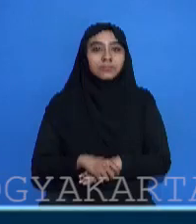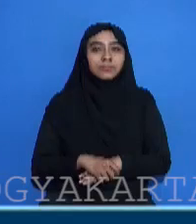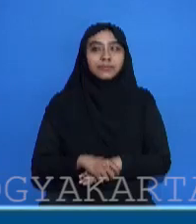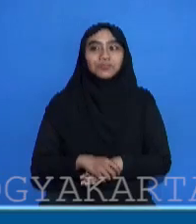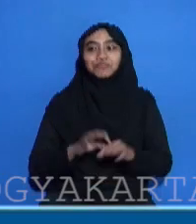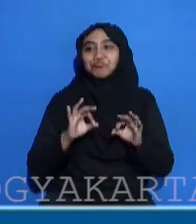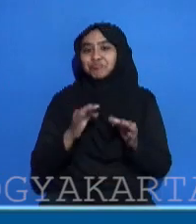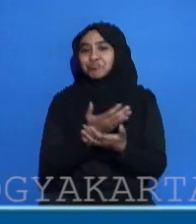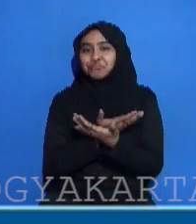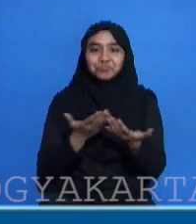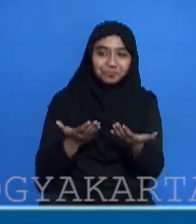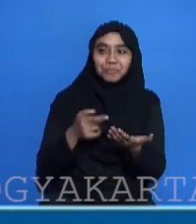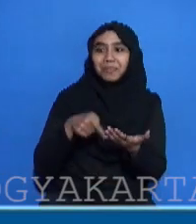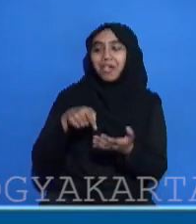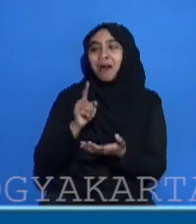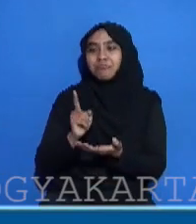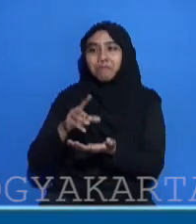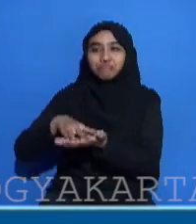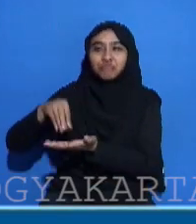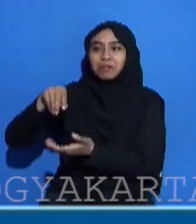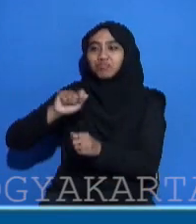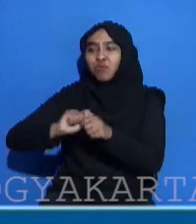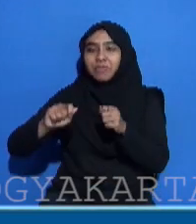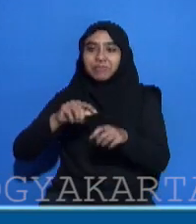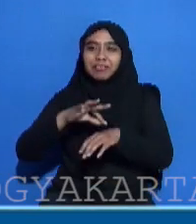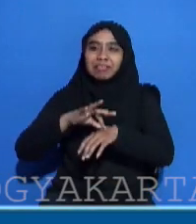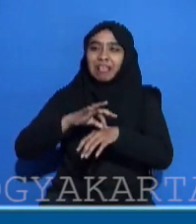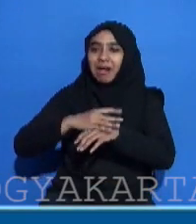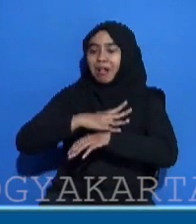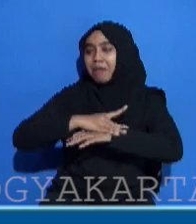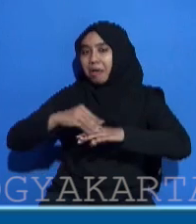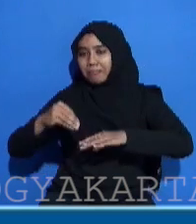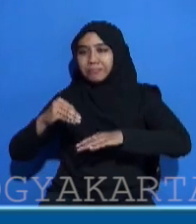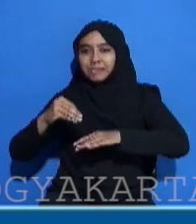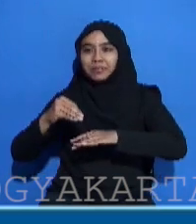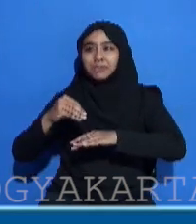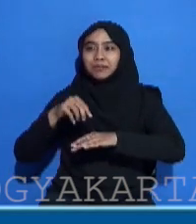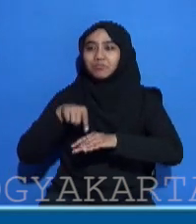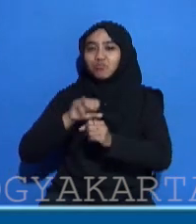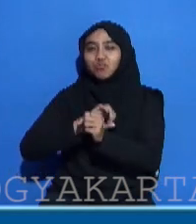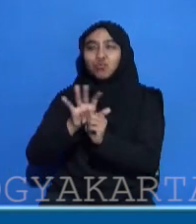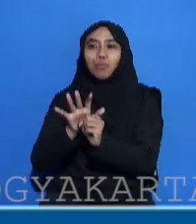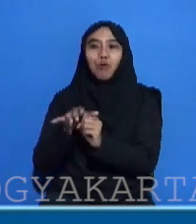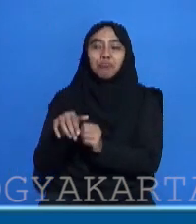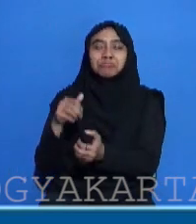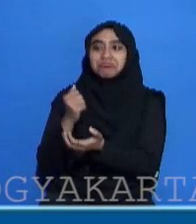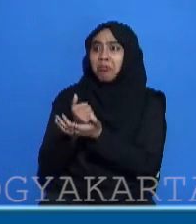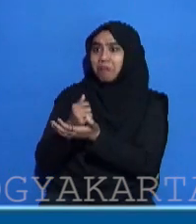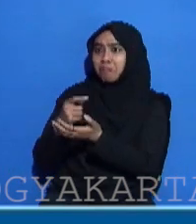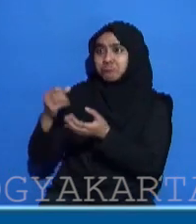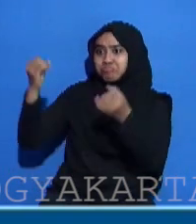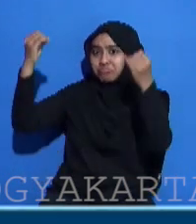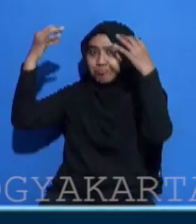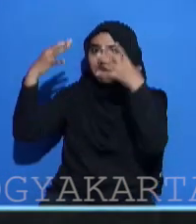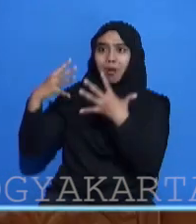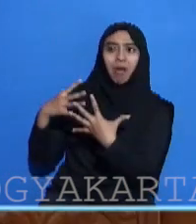para pemirsa wonten Nippon sentra kerajinan serat alam ing Kabupaten Kulon Progo ndatengahkan berkah Pia Mbak tumrap sawene warga